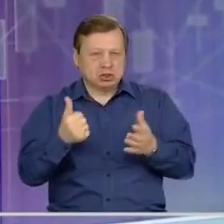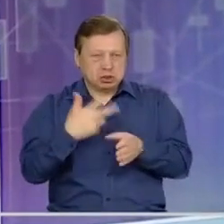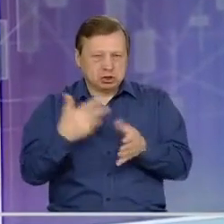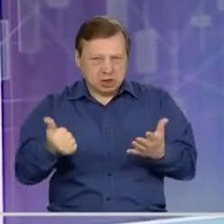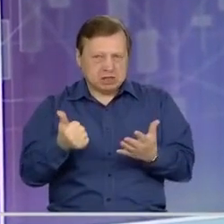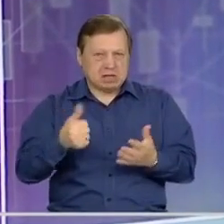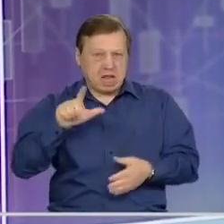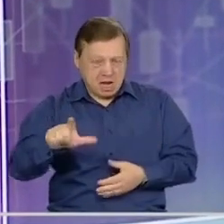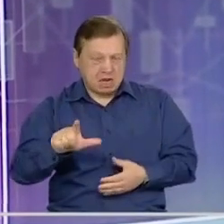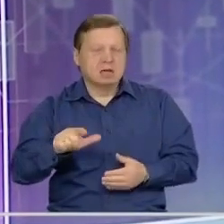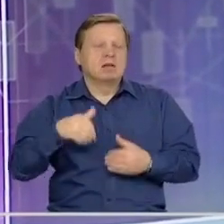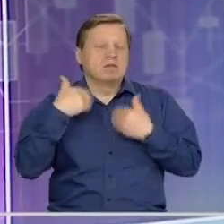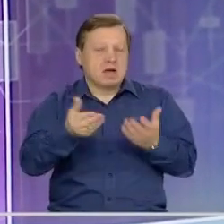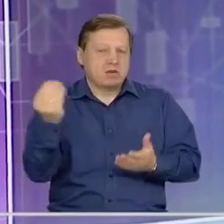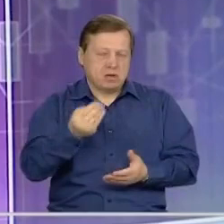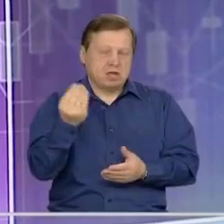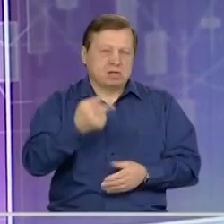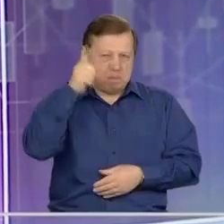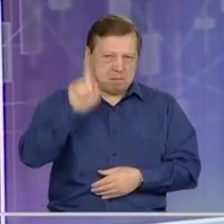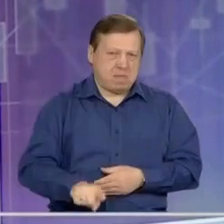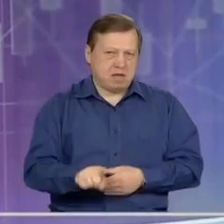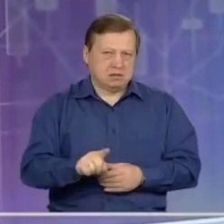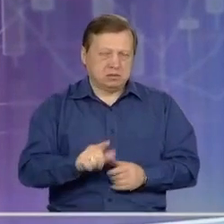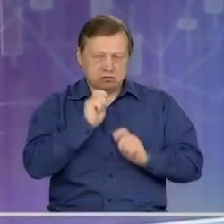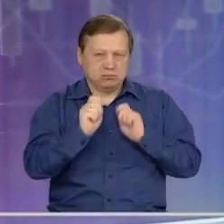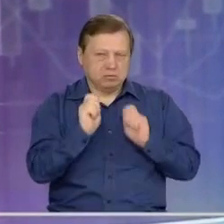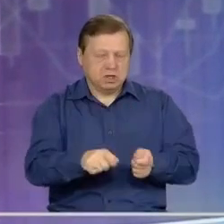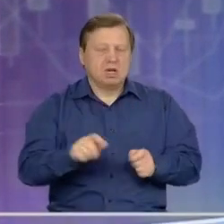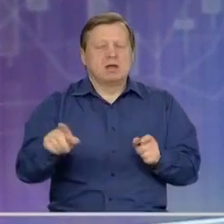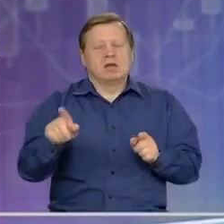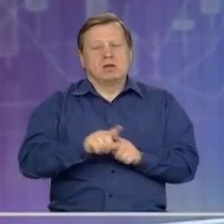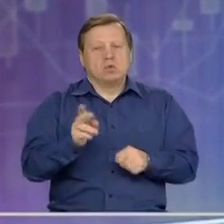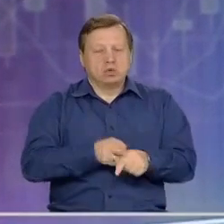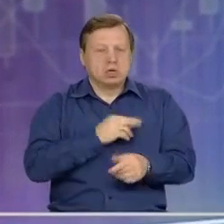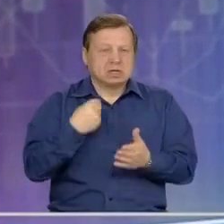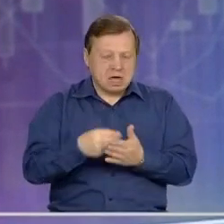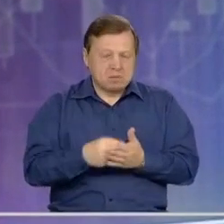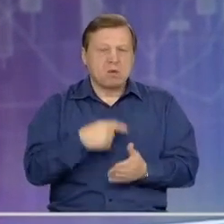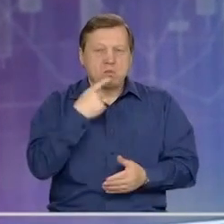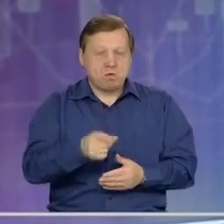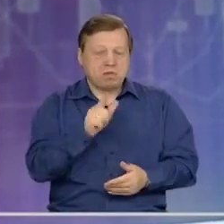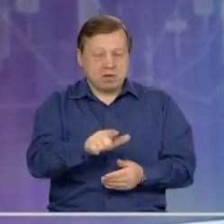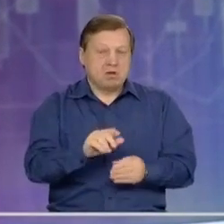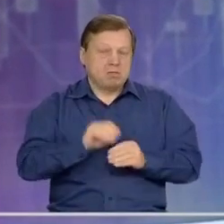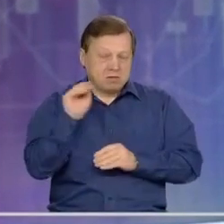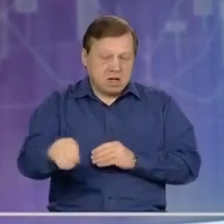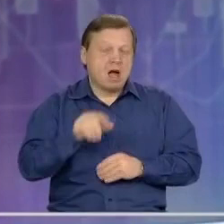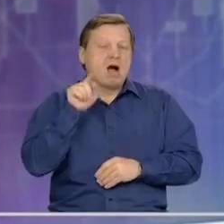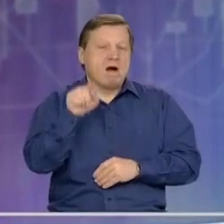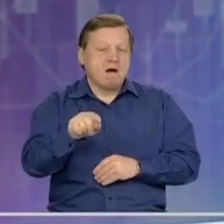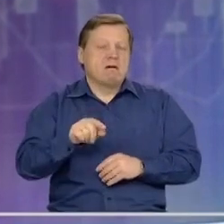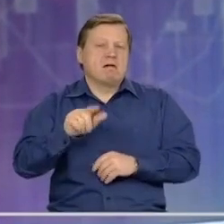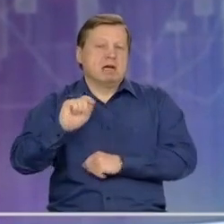dodatkowy miesiąc na to i urzędy zapewniają, samo ministerstwo też zapewnia, że nie będzie wyciągało konsekwencji wobec tych,